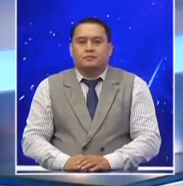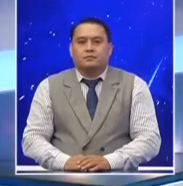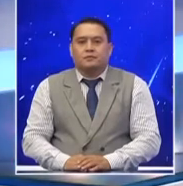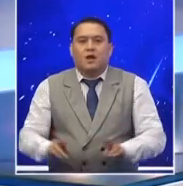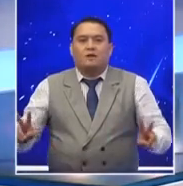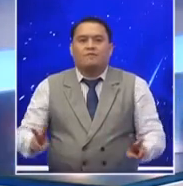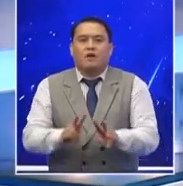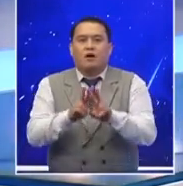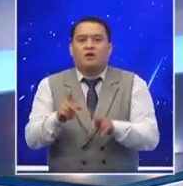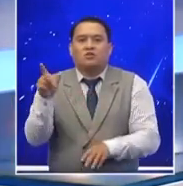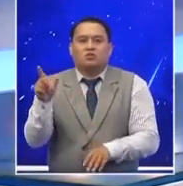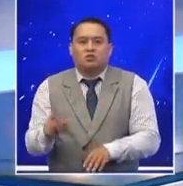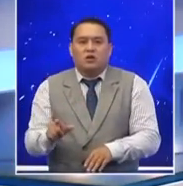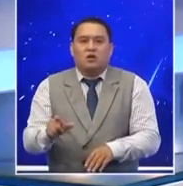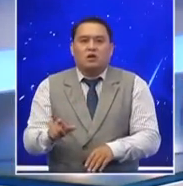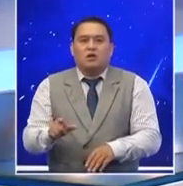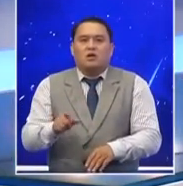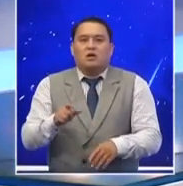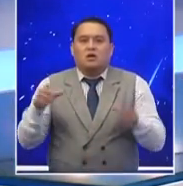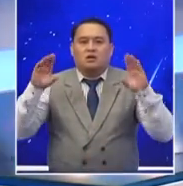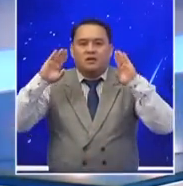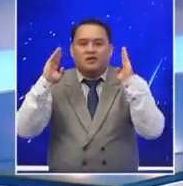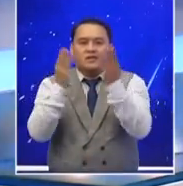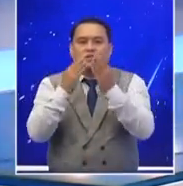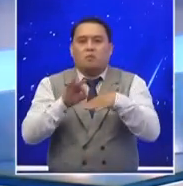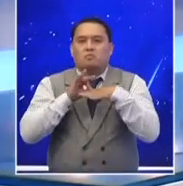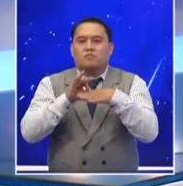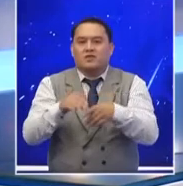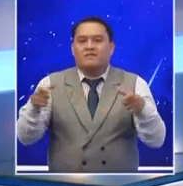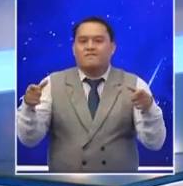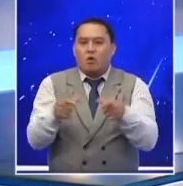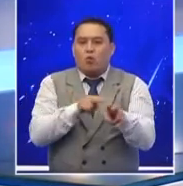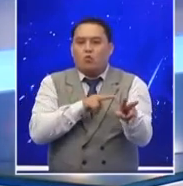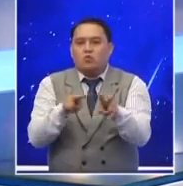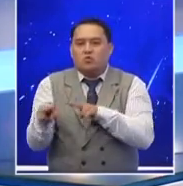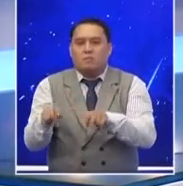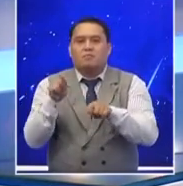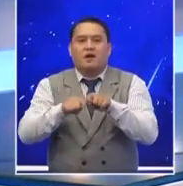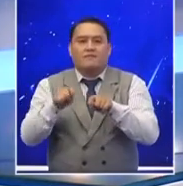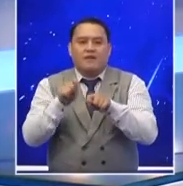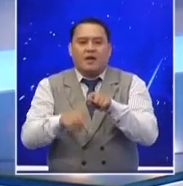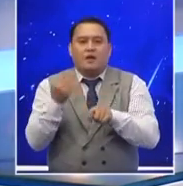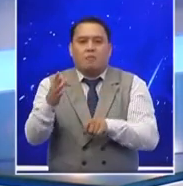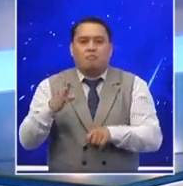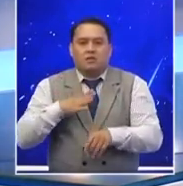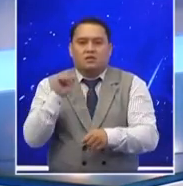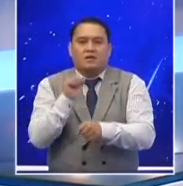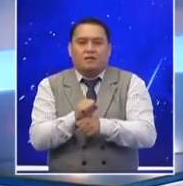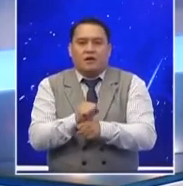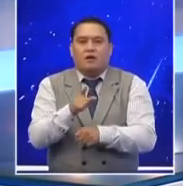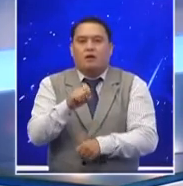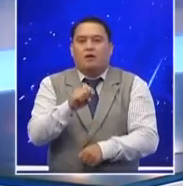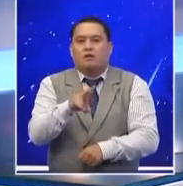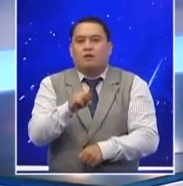Житель Нур-Султана устроил пышное КЗЗАТУ во время карантина. Мониторинговой группой, устроенной в честь проводов невесты Той, был прерван в столичном